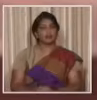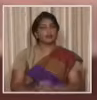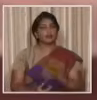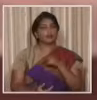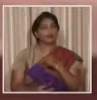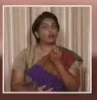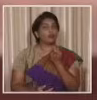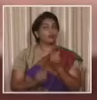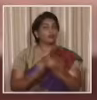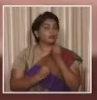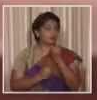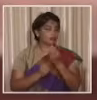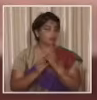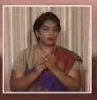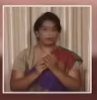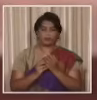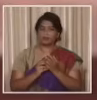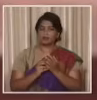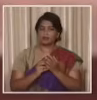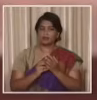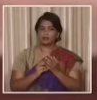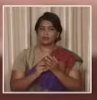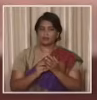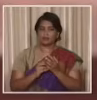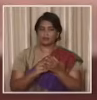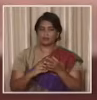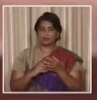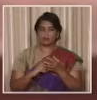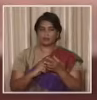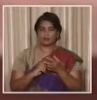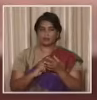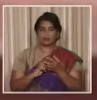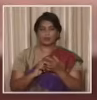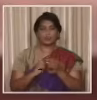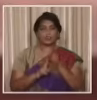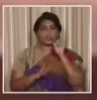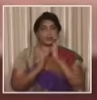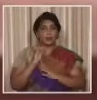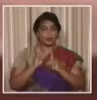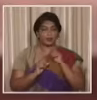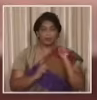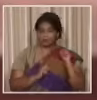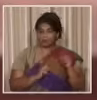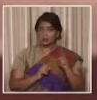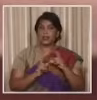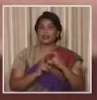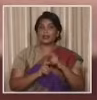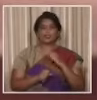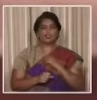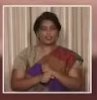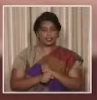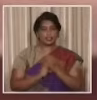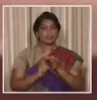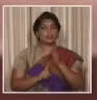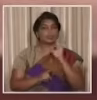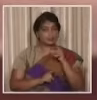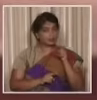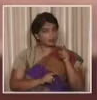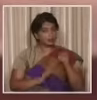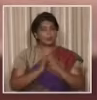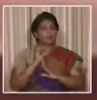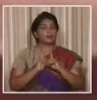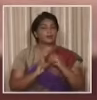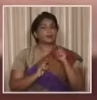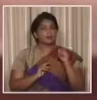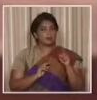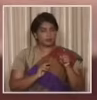මේකට මුදල් ටික දෙන්නේ ගරු කතානායකතුමනි ජනාධිපතිතුමාගේ අමාත්‍යාංශය. එනිසා අධ්‍යක්ෂක ජෙනරල්තුමා ජනාධිපතිතුමාගේ